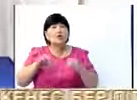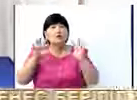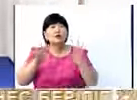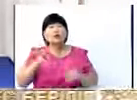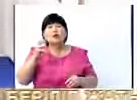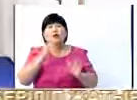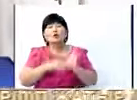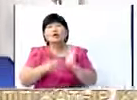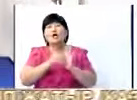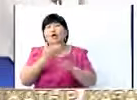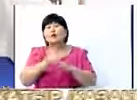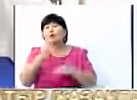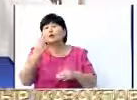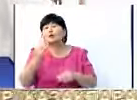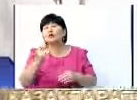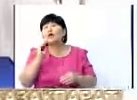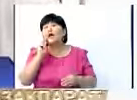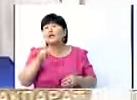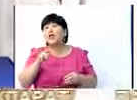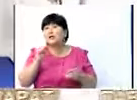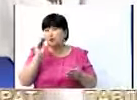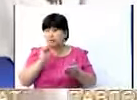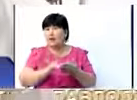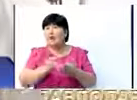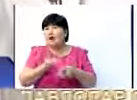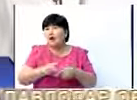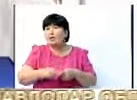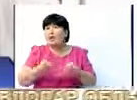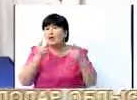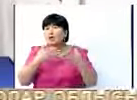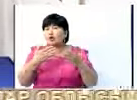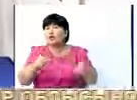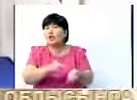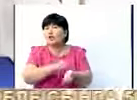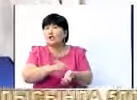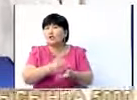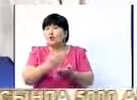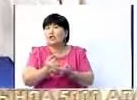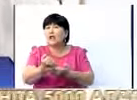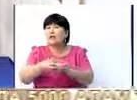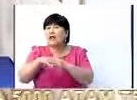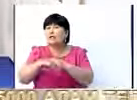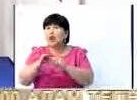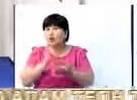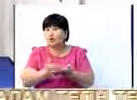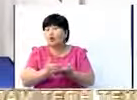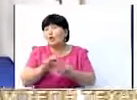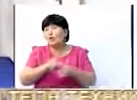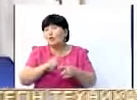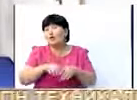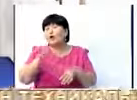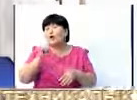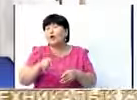кодексінің 296-шы бабының 4-ші бөлігімен кінәлі деп танылды, яғни аса ірі мөлшерде есірткі құралын сақтаған үшін. Бұл баппен де